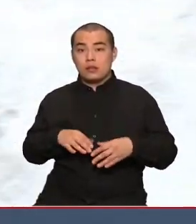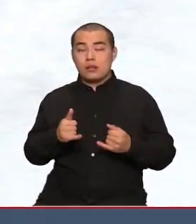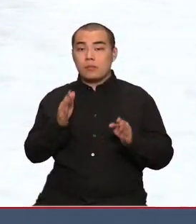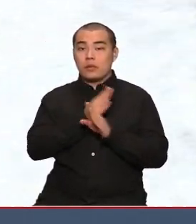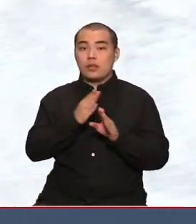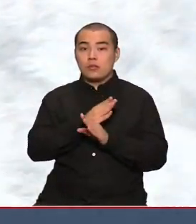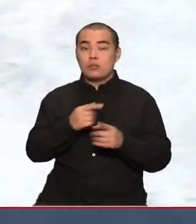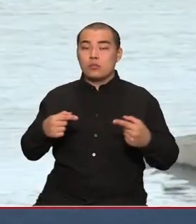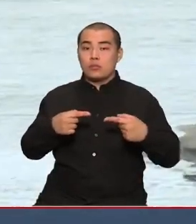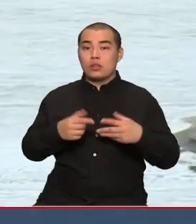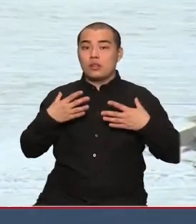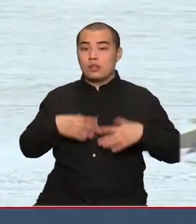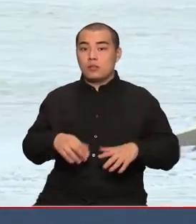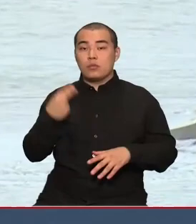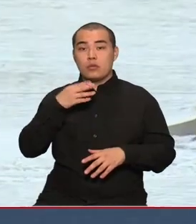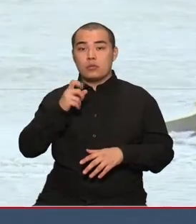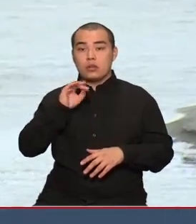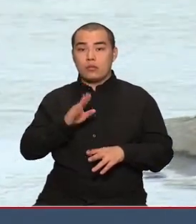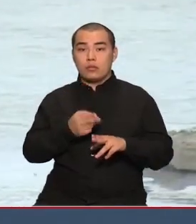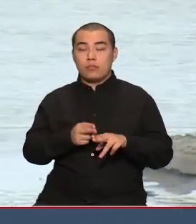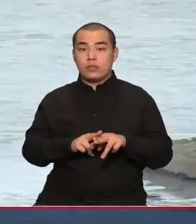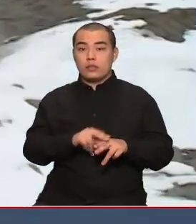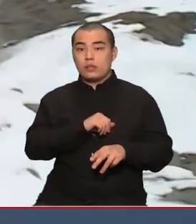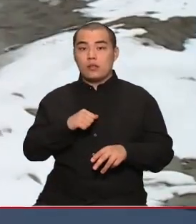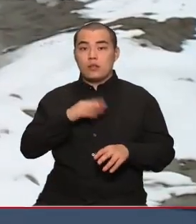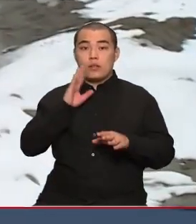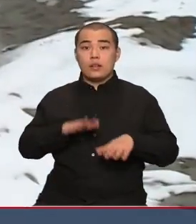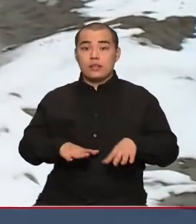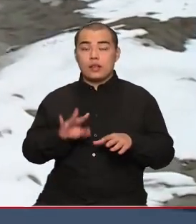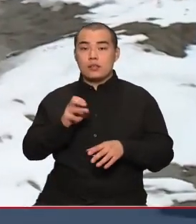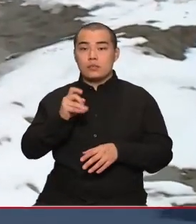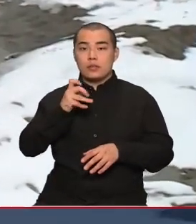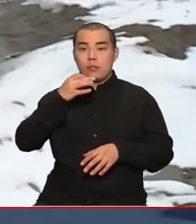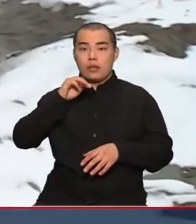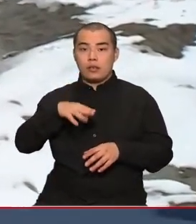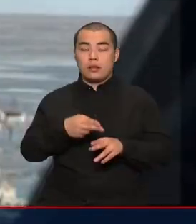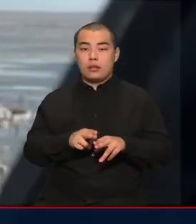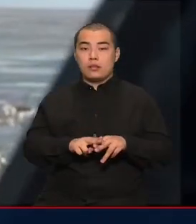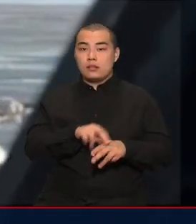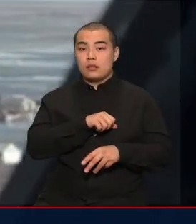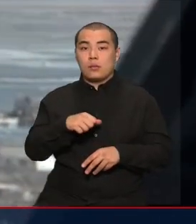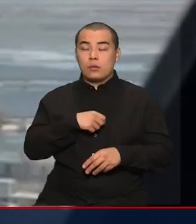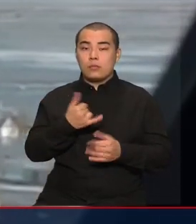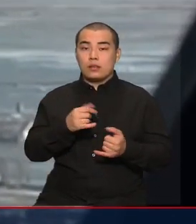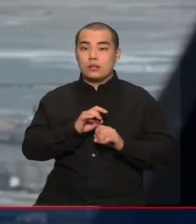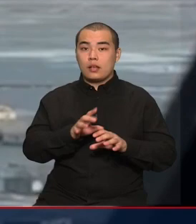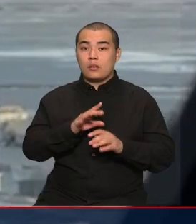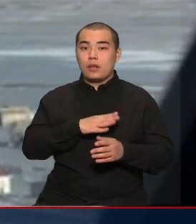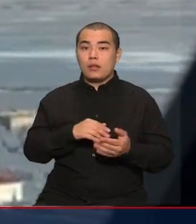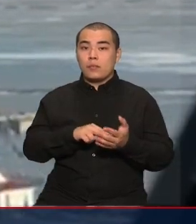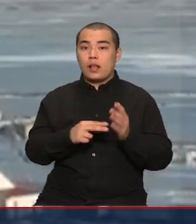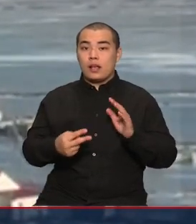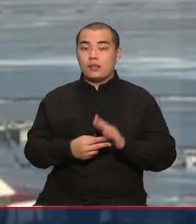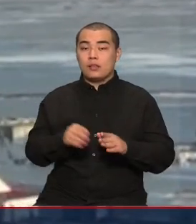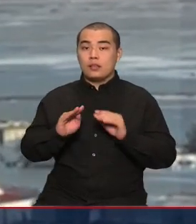да ескермеген. Сондай-ақ Қасым-Жомарт Тоқаев Қазсушар мен Қазгидромет мекемелерінің жұмысын сынға алды. Жобалау, сараптама